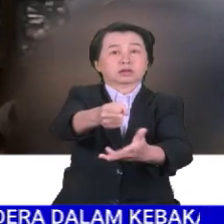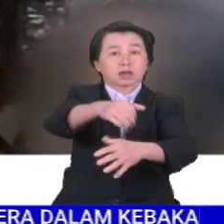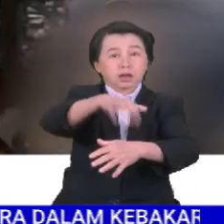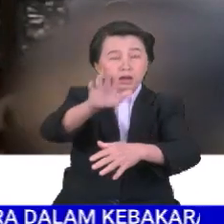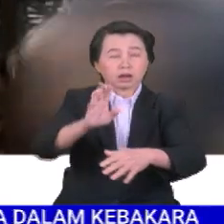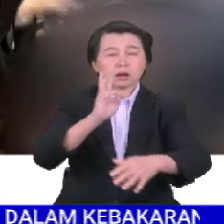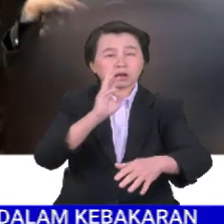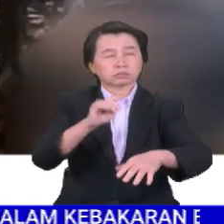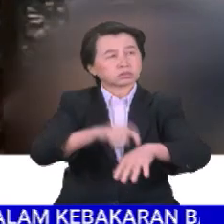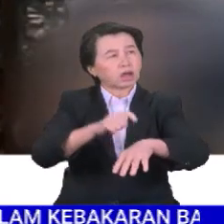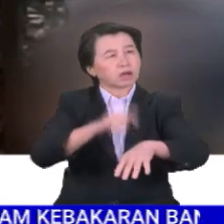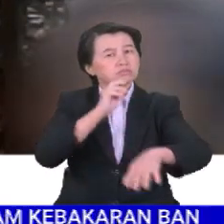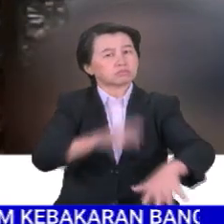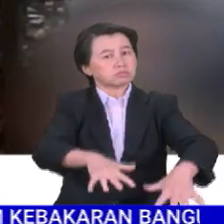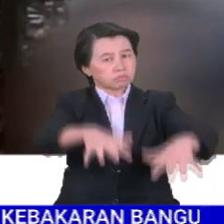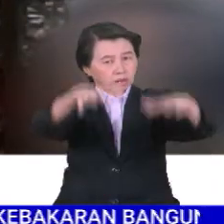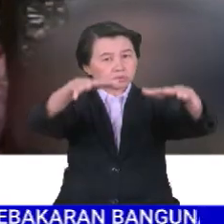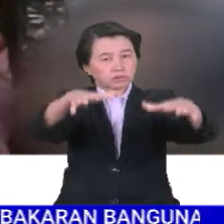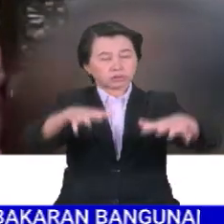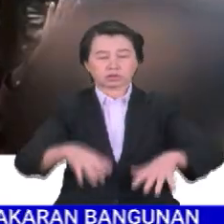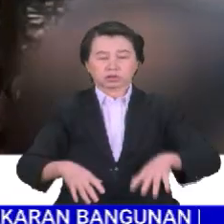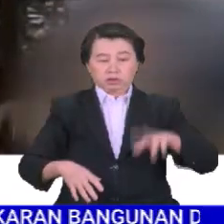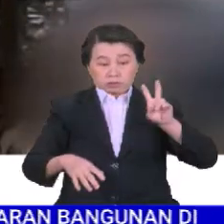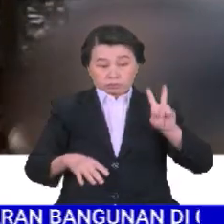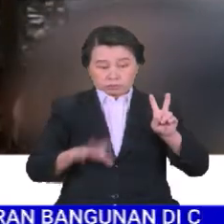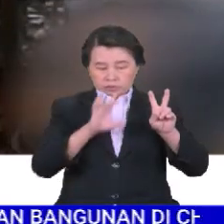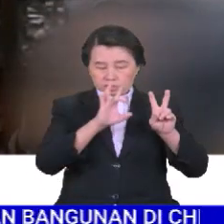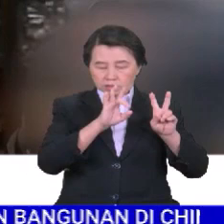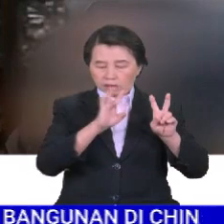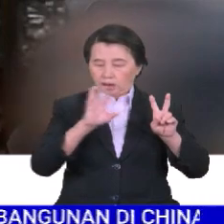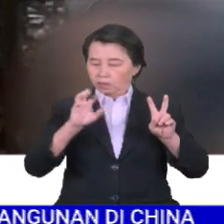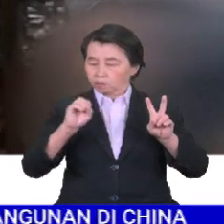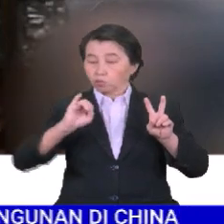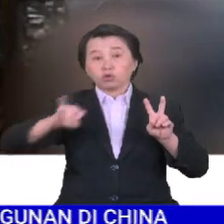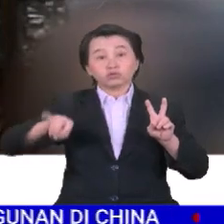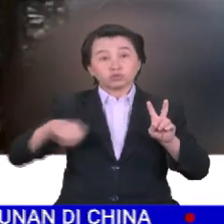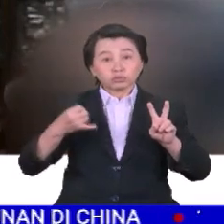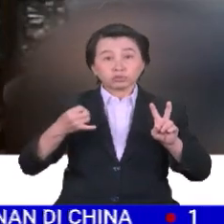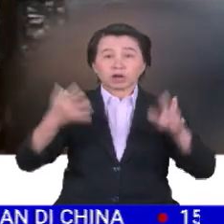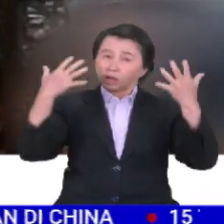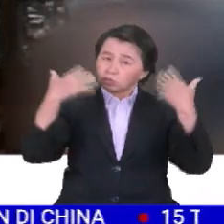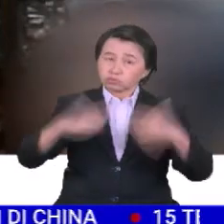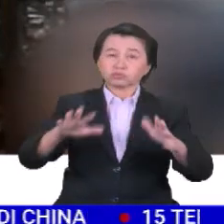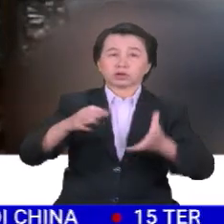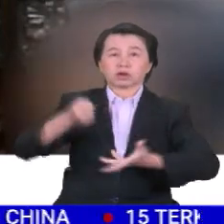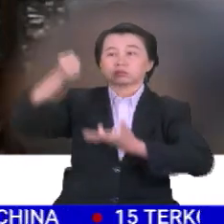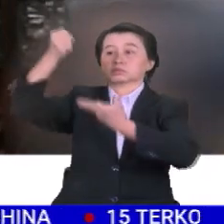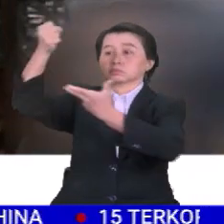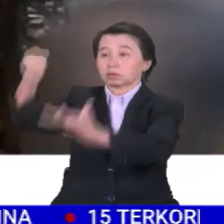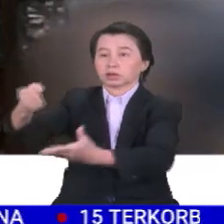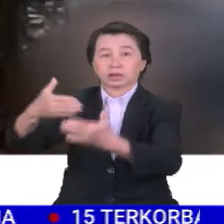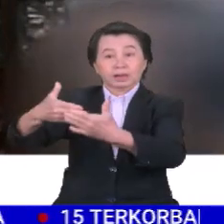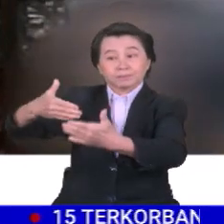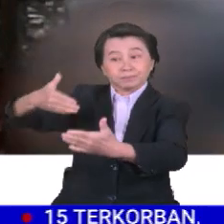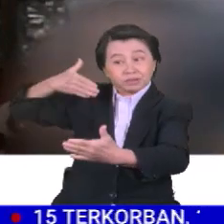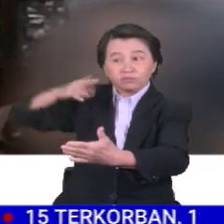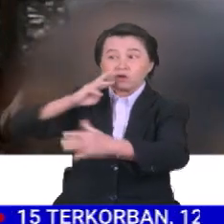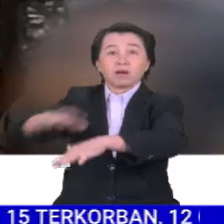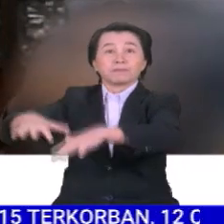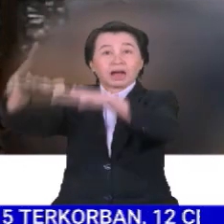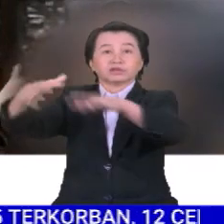musim banjir, dan sebanyak 280 juta telah disalurkan ya, sebelum musim banjir.